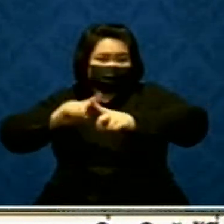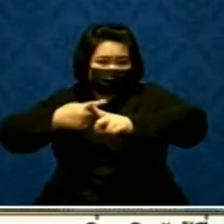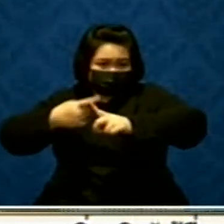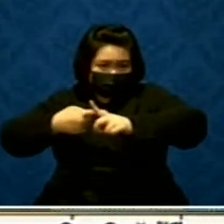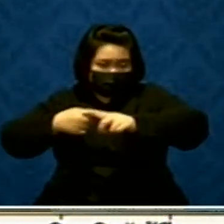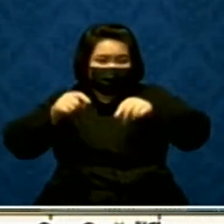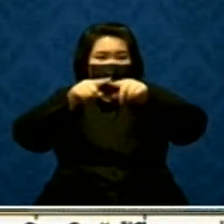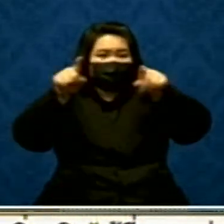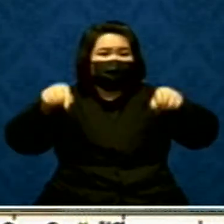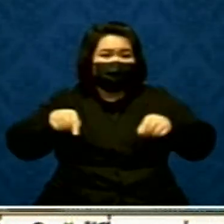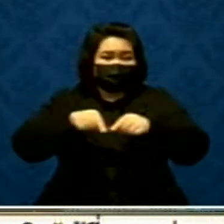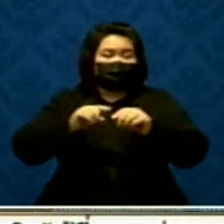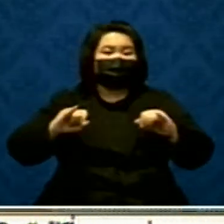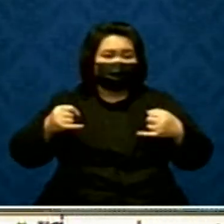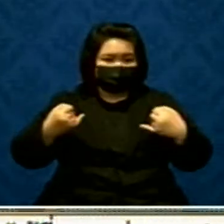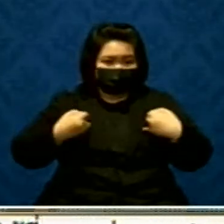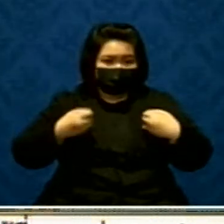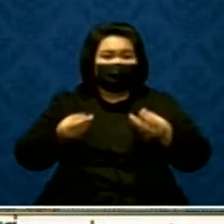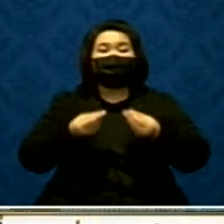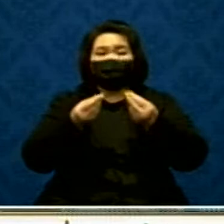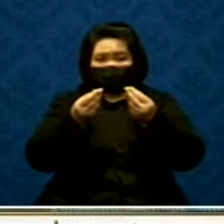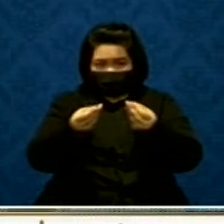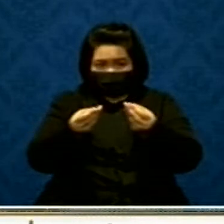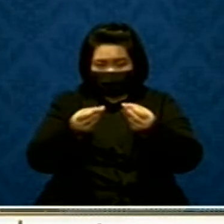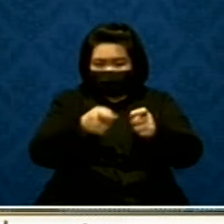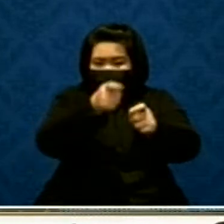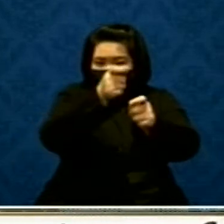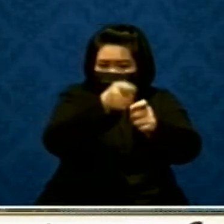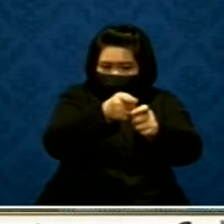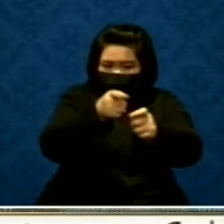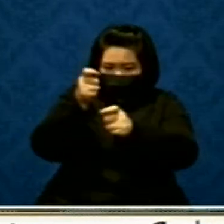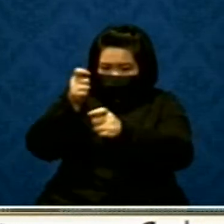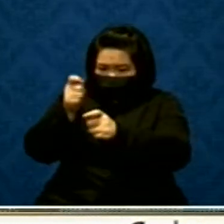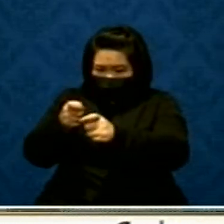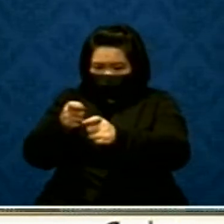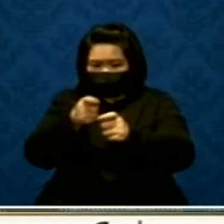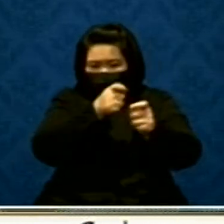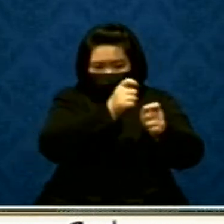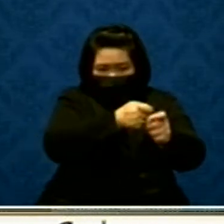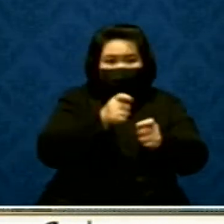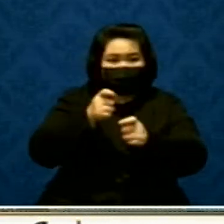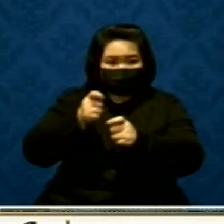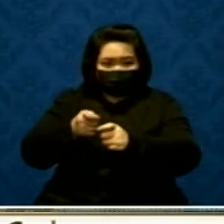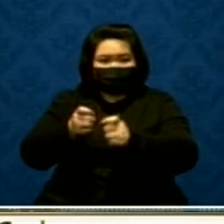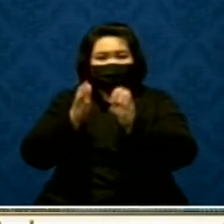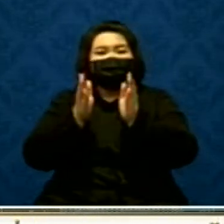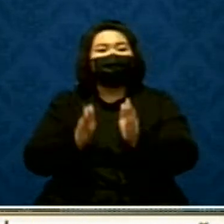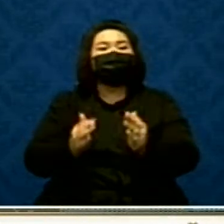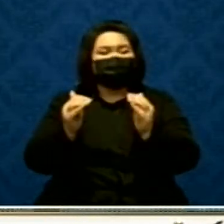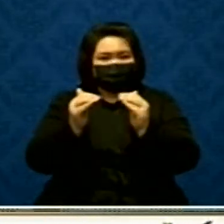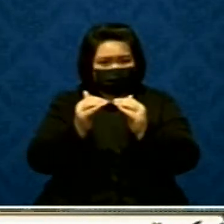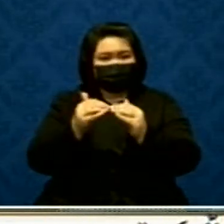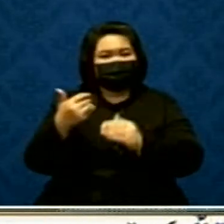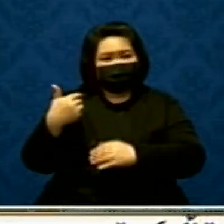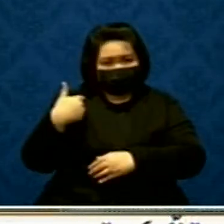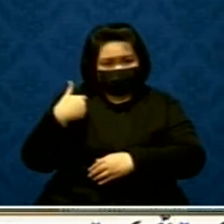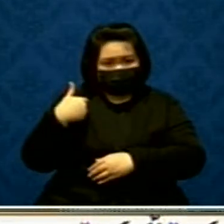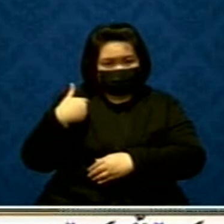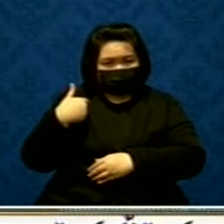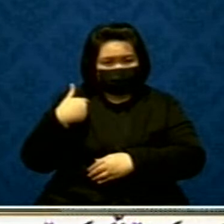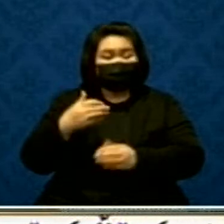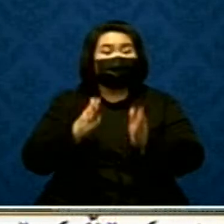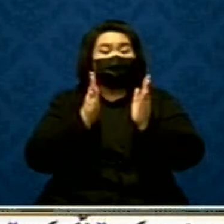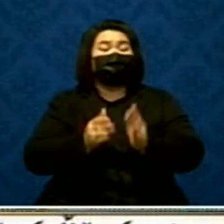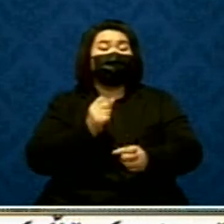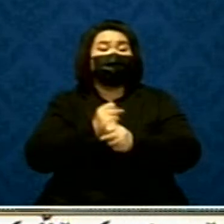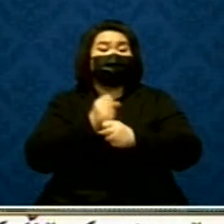ที่ดินมีการรับรองแนวเขตจากผู้ที่มีสิทธิ์ข้างเคียงนะครับซึ่งก็มีเจ้าหน้าที่ของการรถ